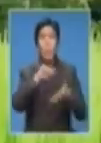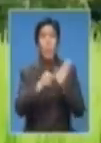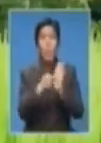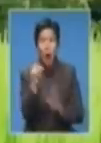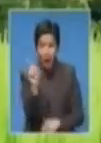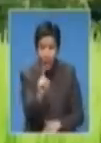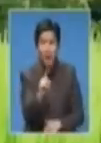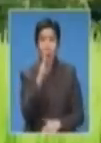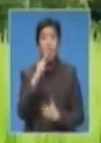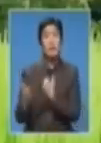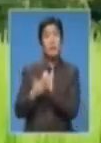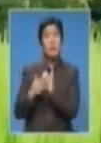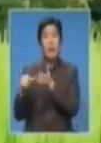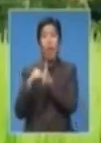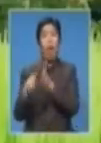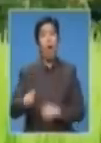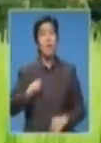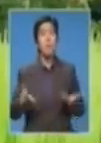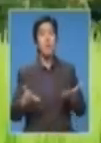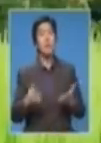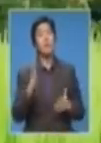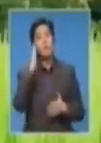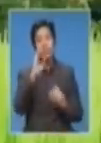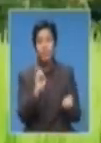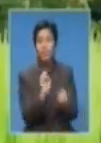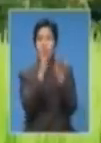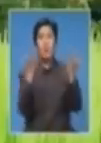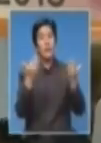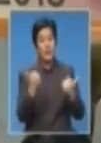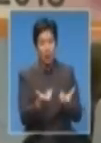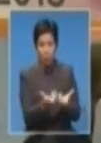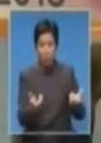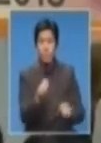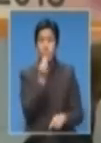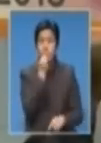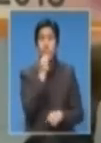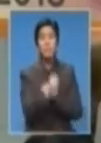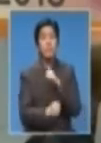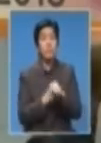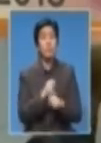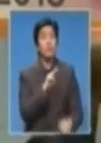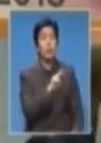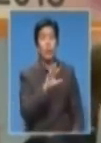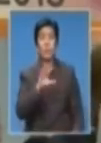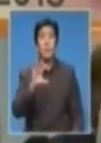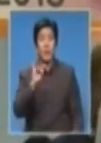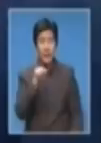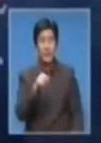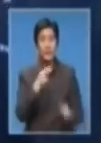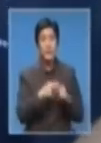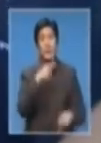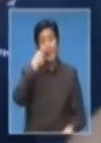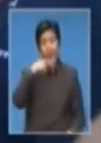เตือนผมแล้วท่านไม่แก้ผมแล้วมันจะเกิดอะไรขึ้นนะไอ้งานสินค้าอาหาร2558เนี่ยที่ผมเรียกเนี่ยคือไทยเฟก